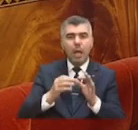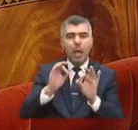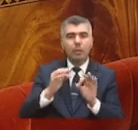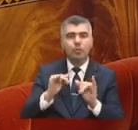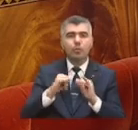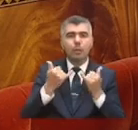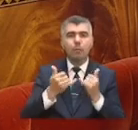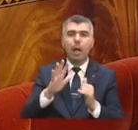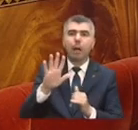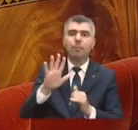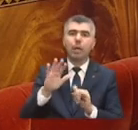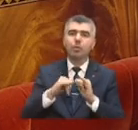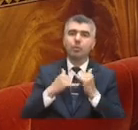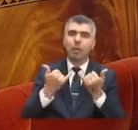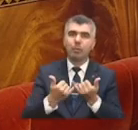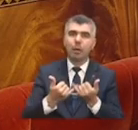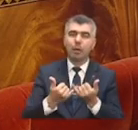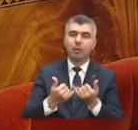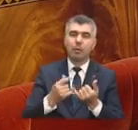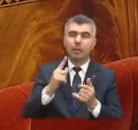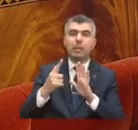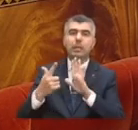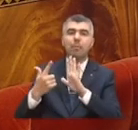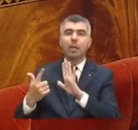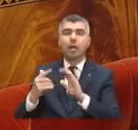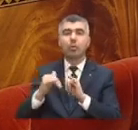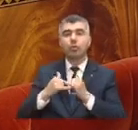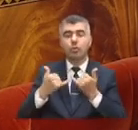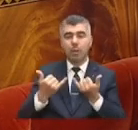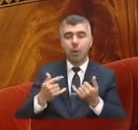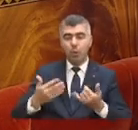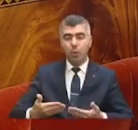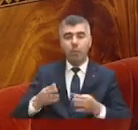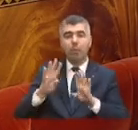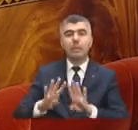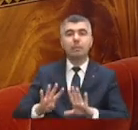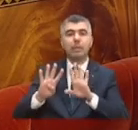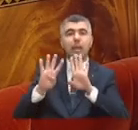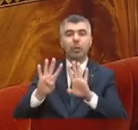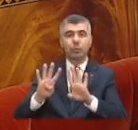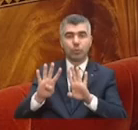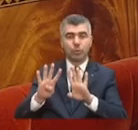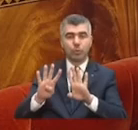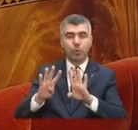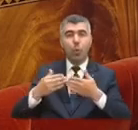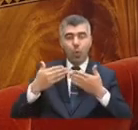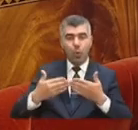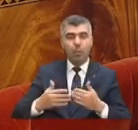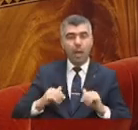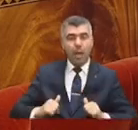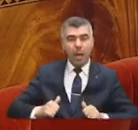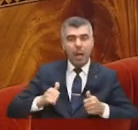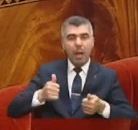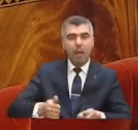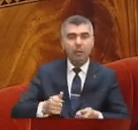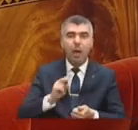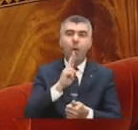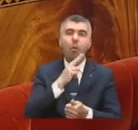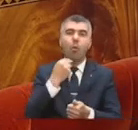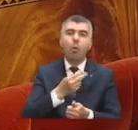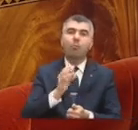الاجتماعات 5 اجتماعات، حنا عقدنا 17 اجتماع واليوم غيكون 18، بمعنى هناك اراده كبيره من طرف هذه